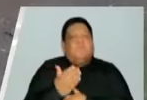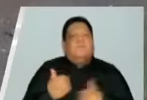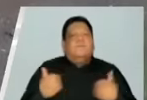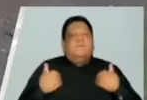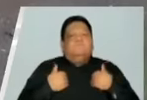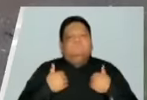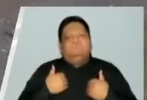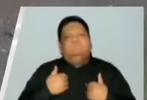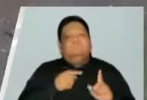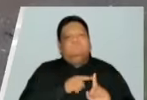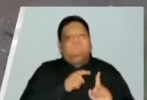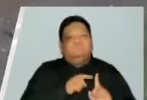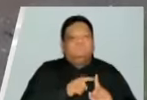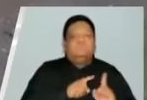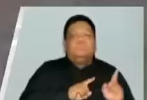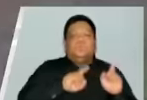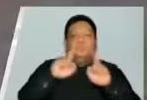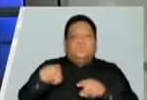sa isang gas turbine plant.